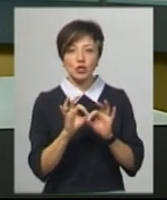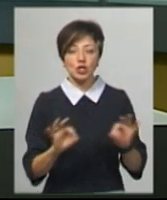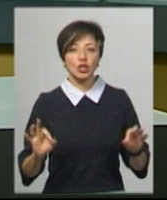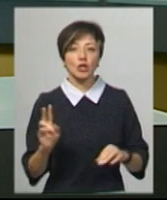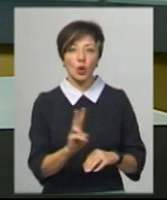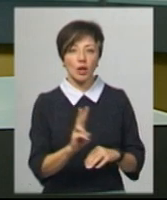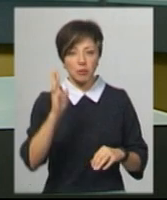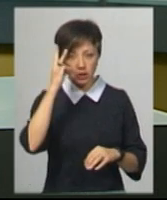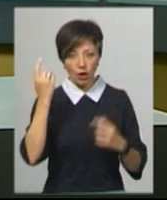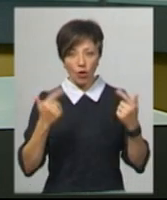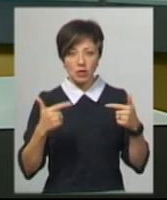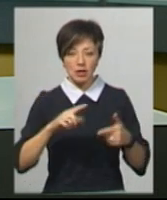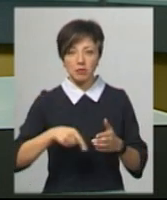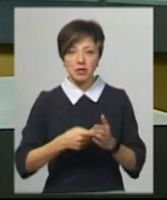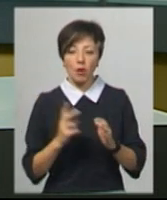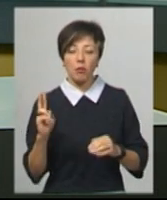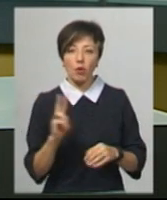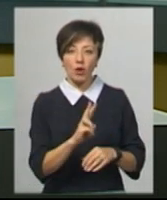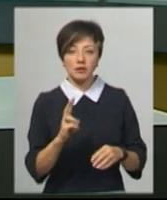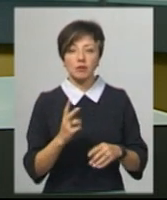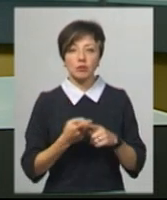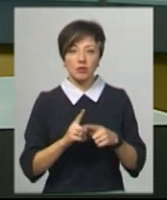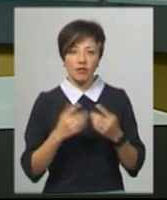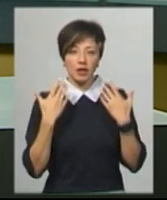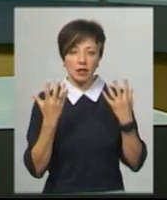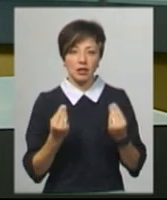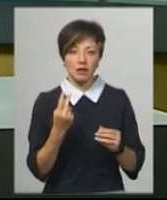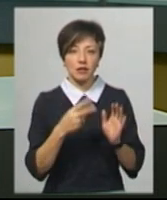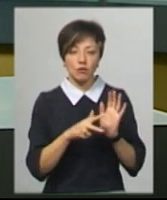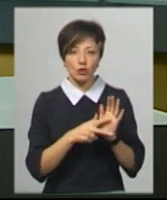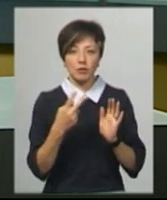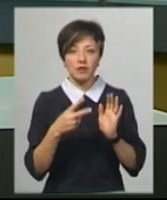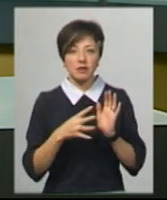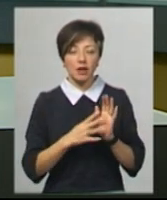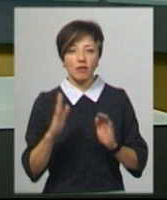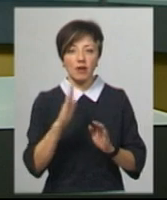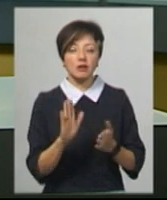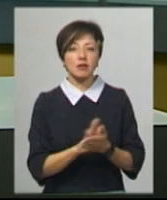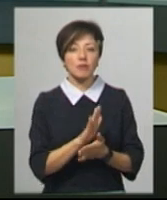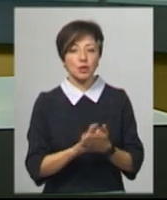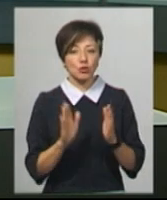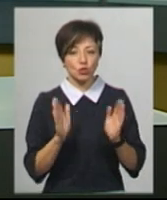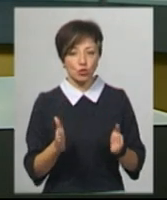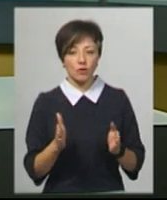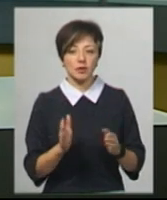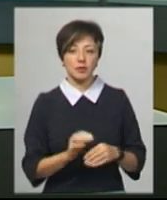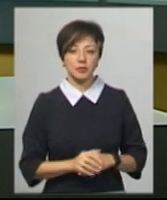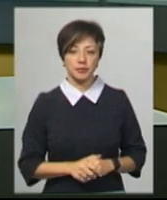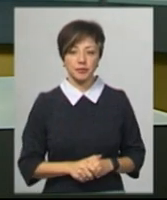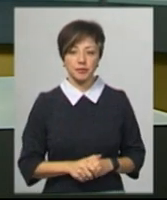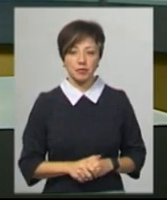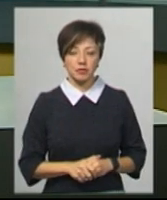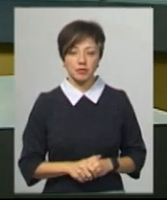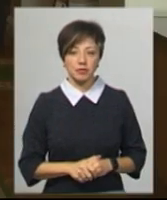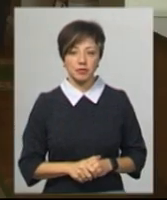Для хмельничан та гостей міста приїзд у тролейбусах на вихідних 28 та 29 вересня буде безкоштовний, додає Артем Ромасюков.